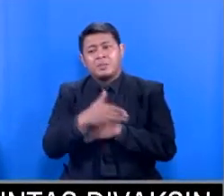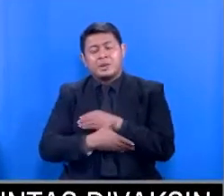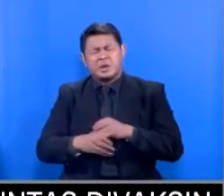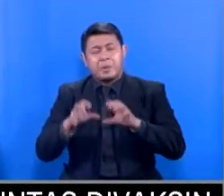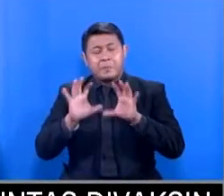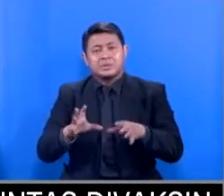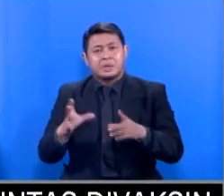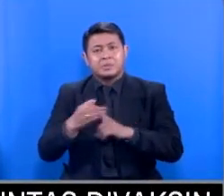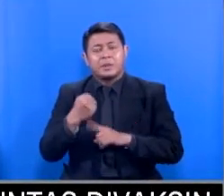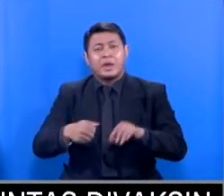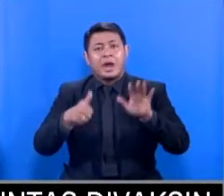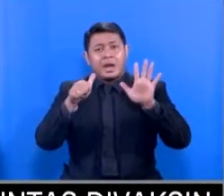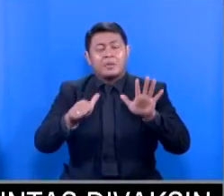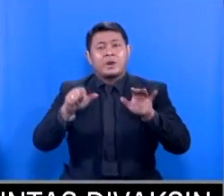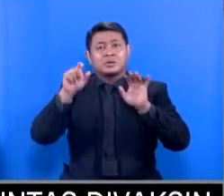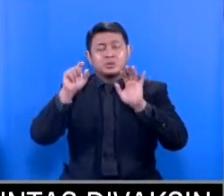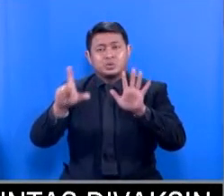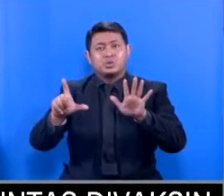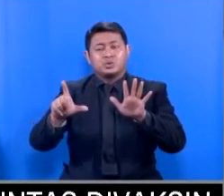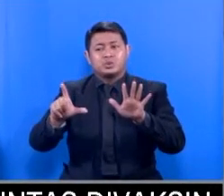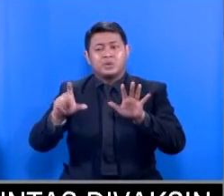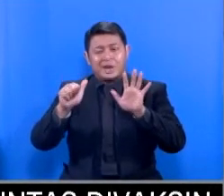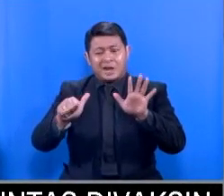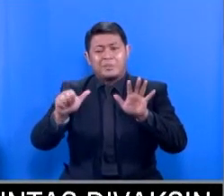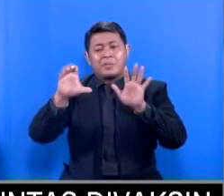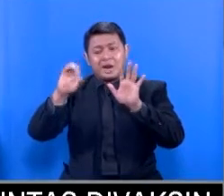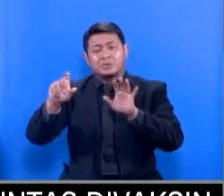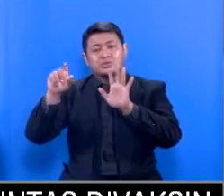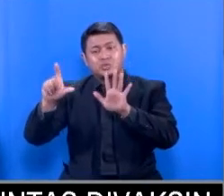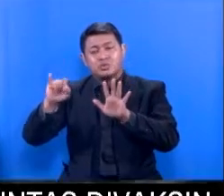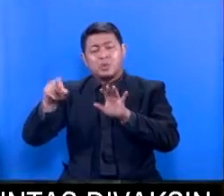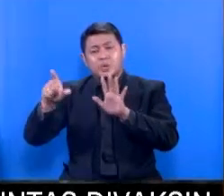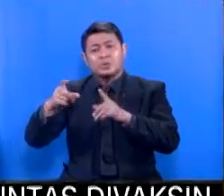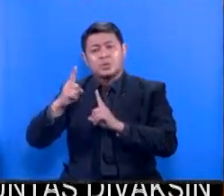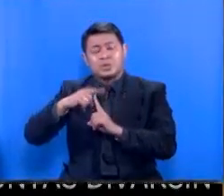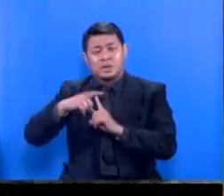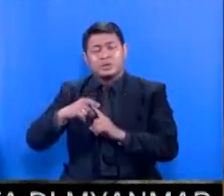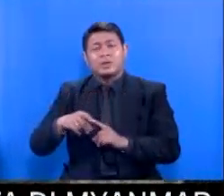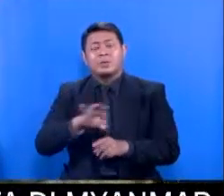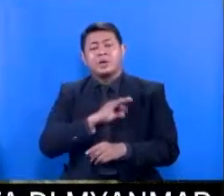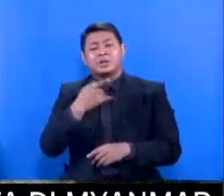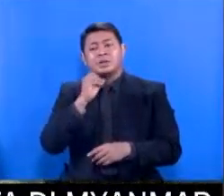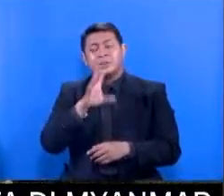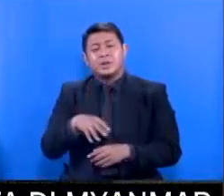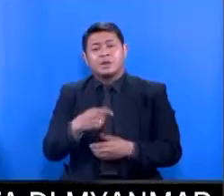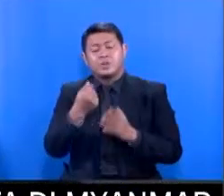besar, mencapai 607,7 triliun rupiah di tahun ini. Terlebih, Presiden Joko Widodo menekankan